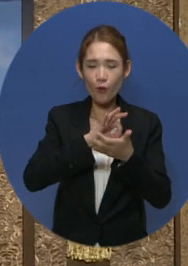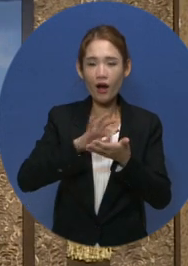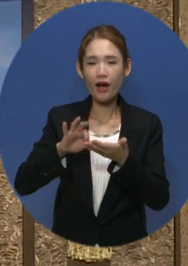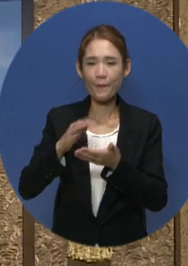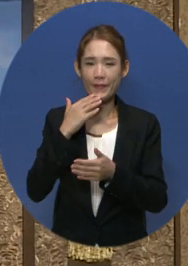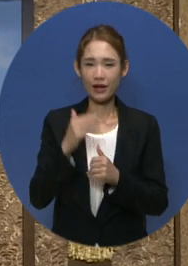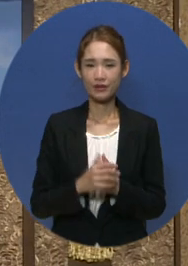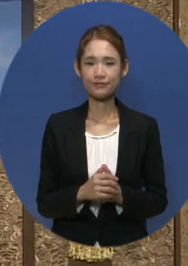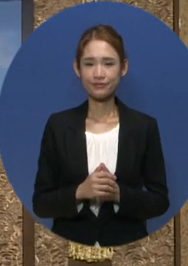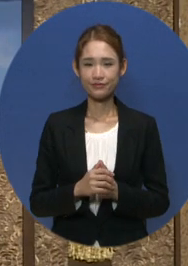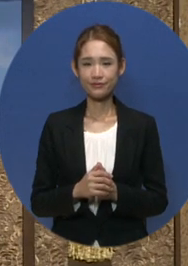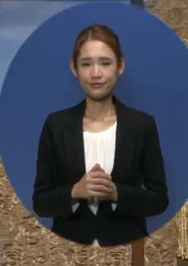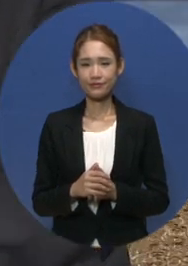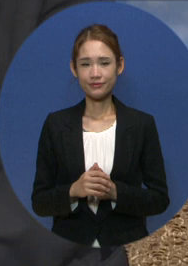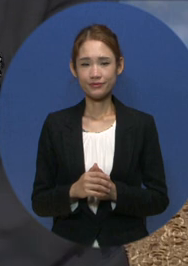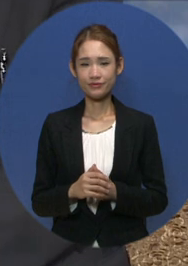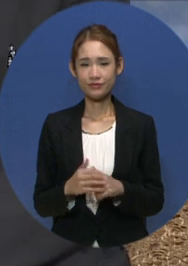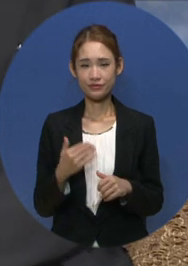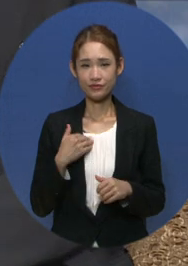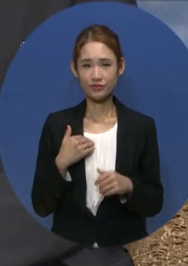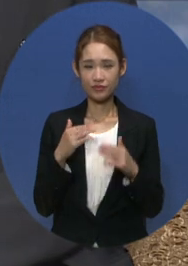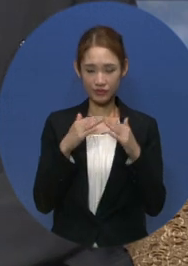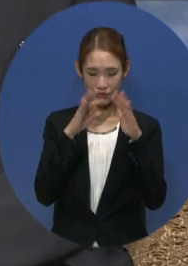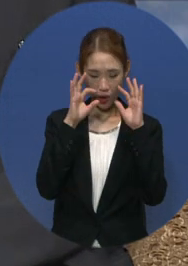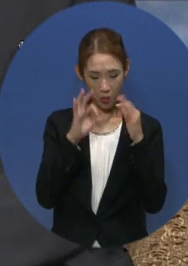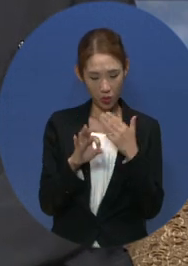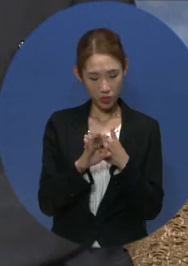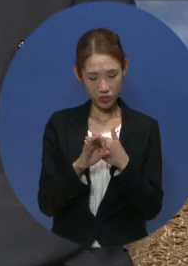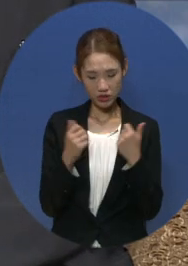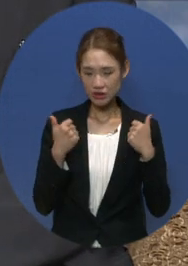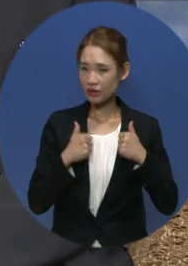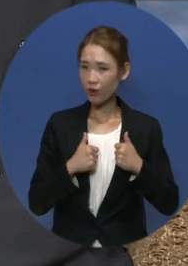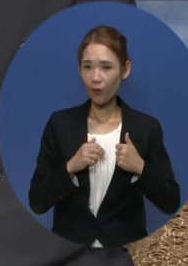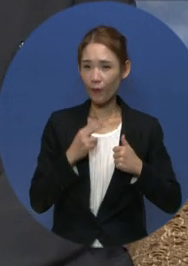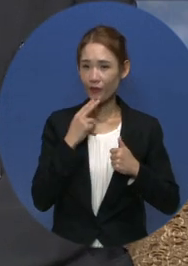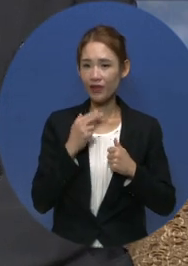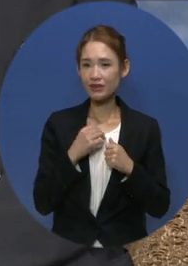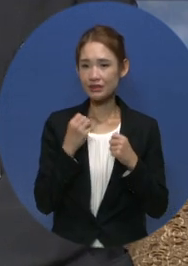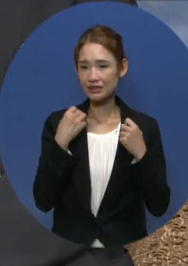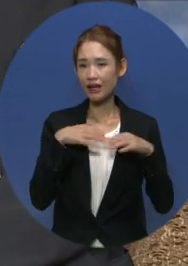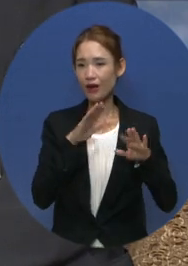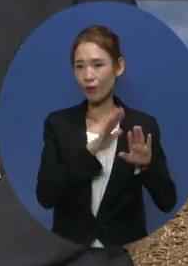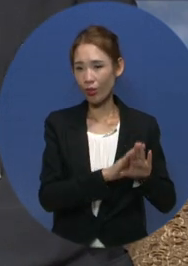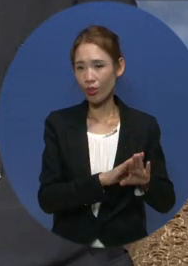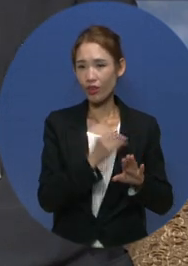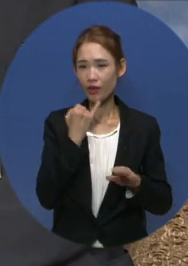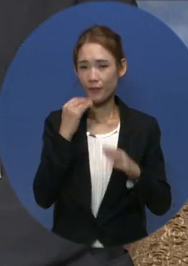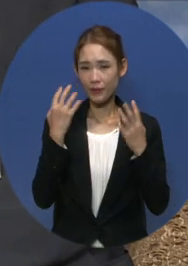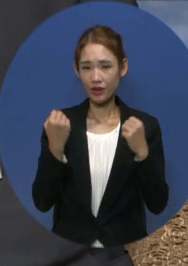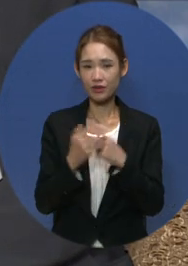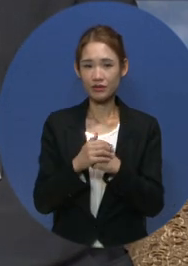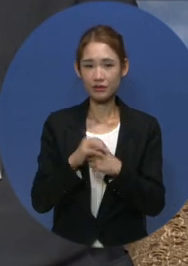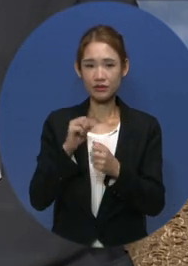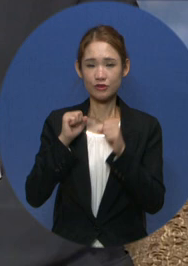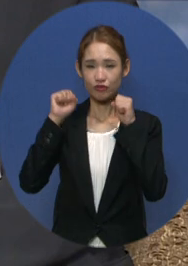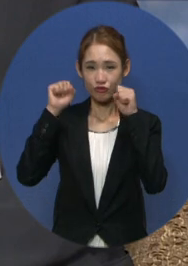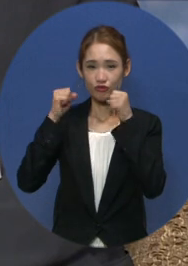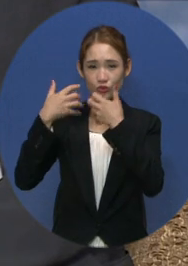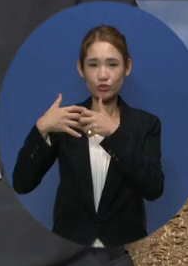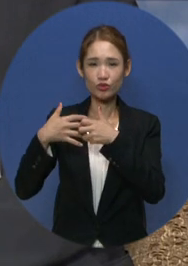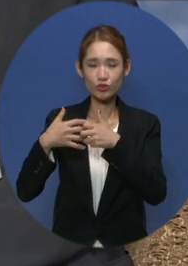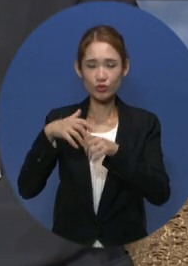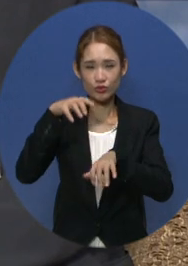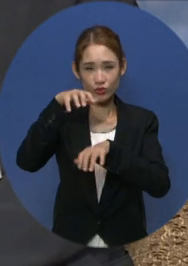수 있겠습니다. 예. 근데 저도 집에 보면 안 입는 옷도 정말 많고요. 네네. 또 이제 쓰지 않는 운동기구 같이 맞아요.